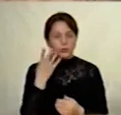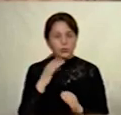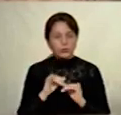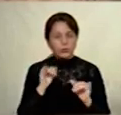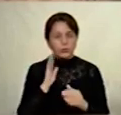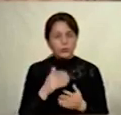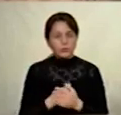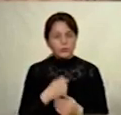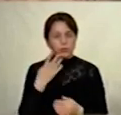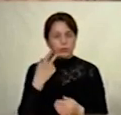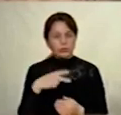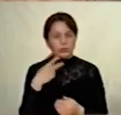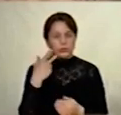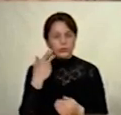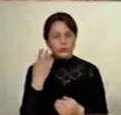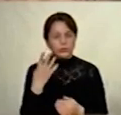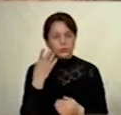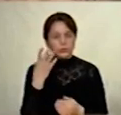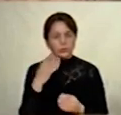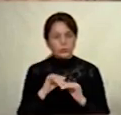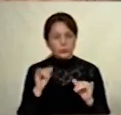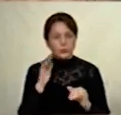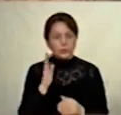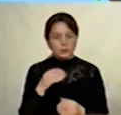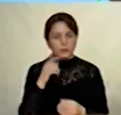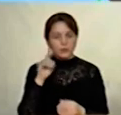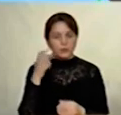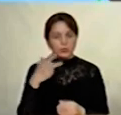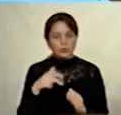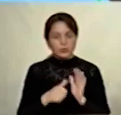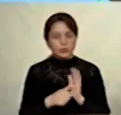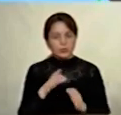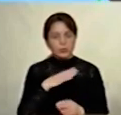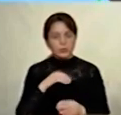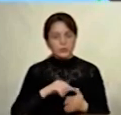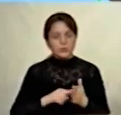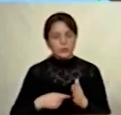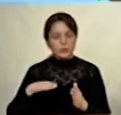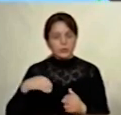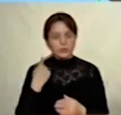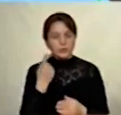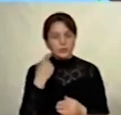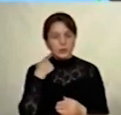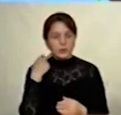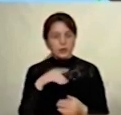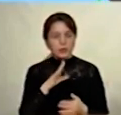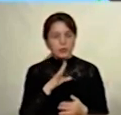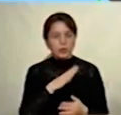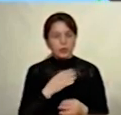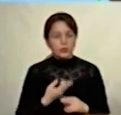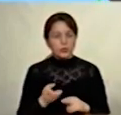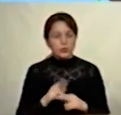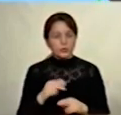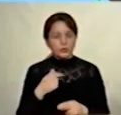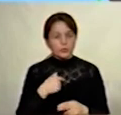ko'paytiramiz. 34 ni 4 ga ko'paytirib olamiz. 136 bo'ldi. Virguldan keyin bitta raqam borligi uchun biz